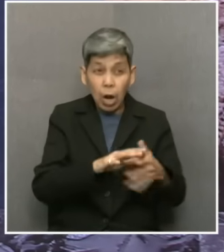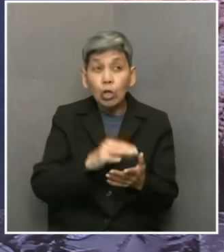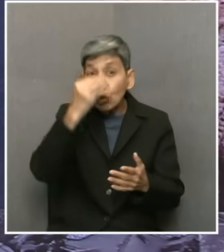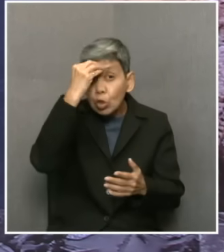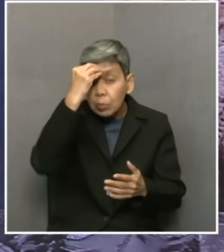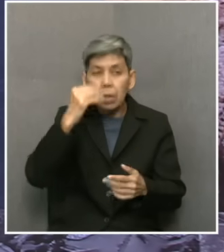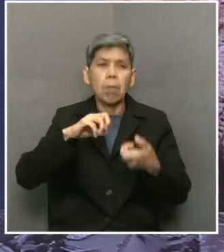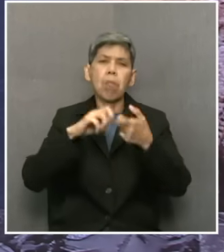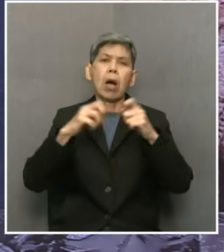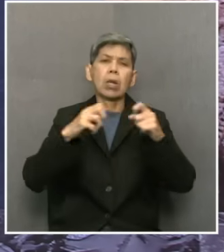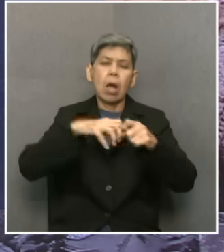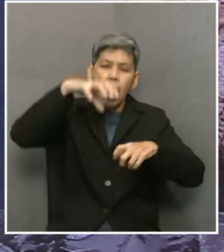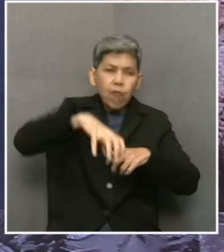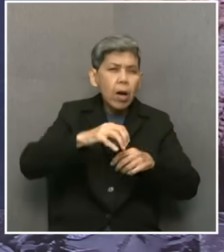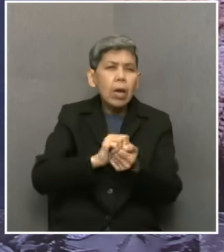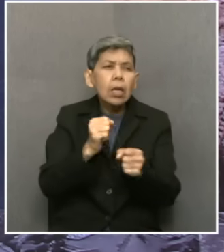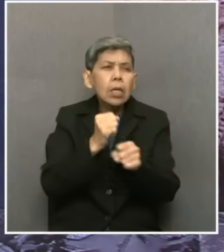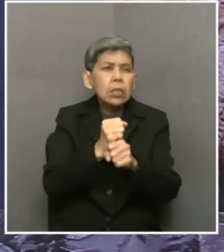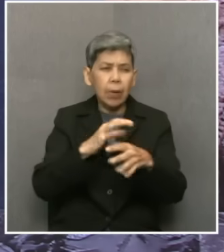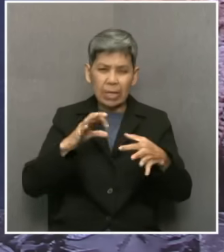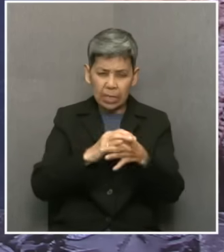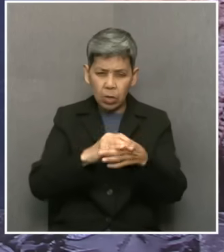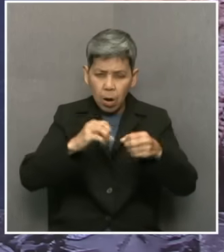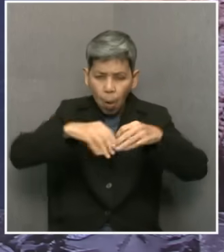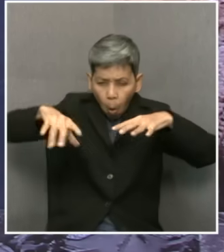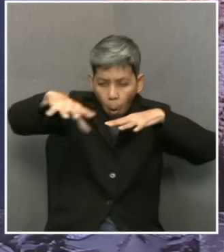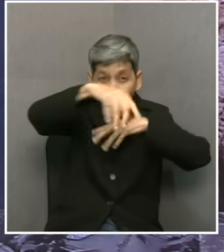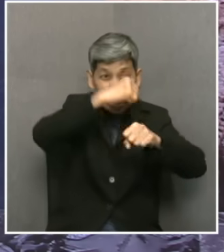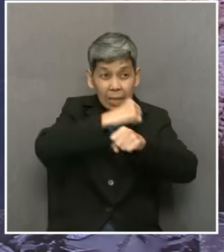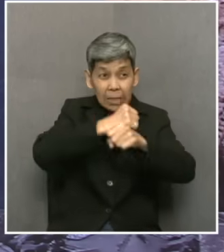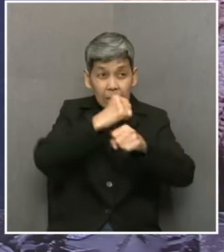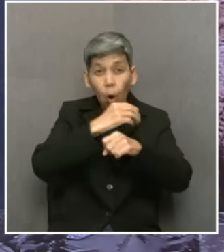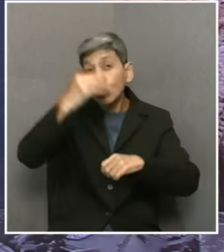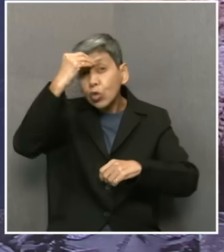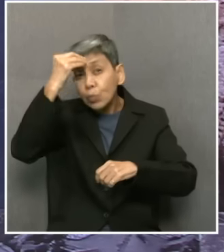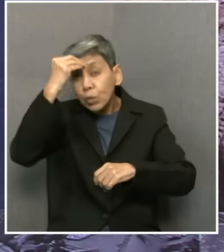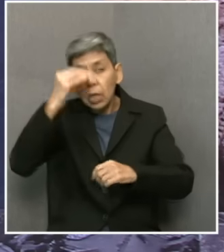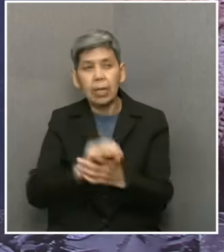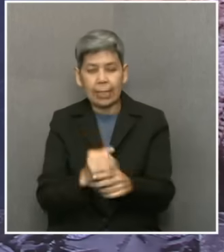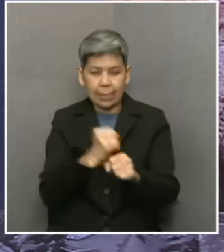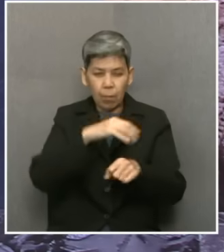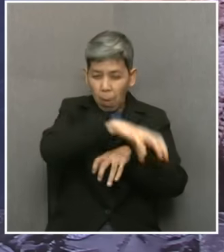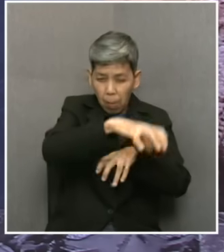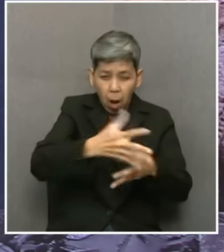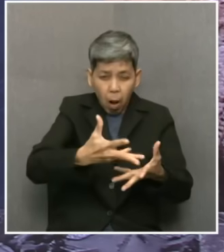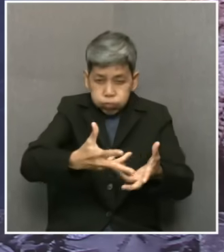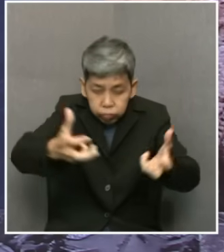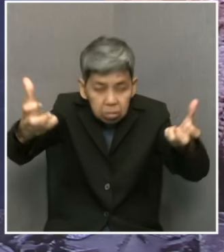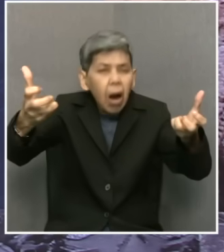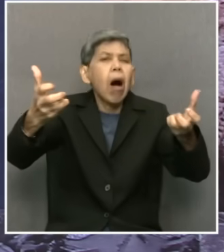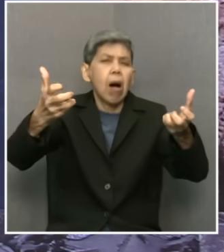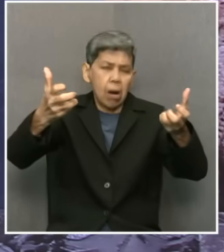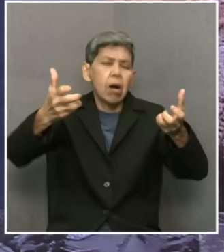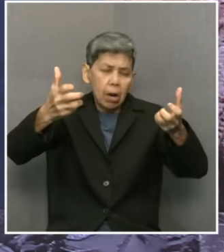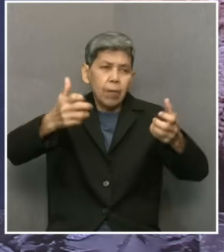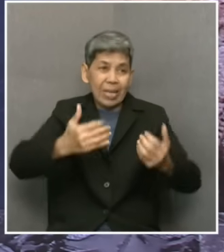ทำให้เกิดแรงระเบิดของเตาปฏิกรณ์ของโรงไฟฟ้านิวเคลียร์ฟุกุชิมะไดอิจิที่สร้างความเสียหายมาจนถึงปัจจุบัน